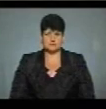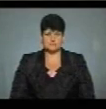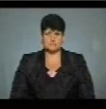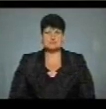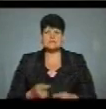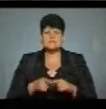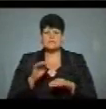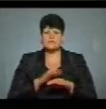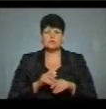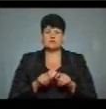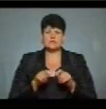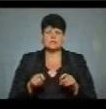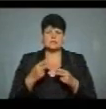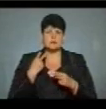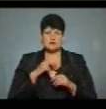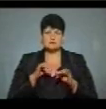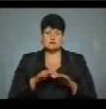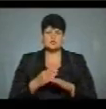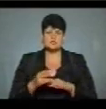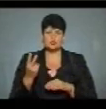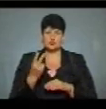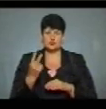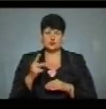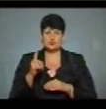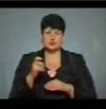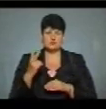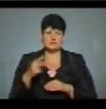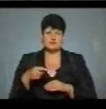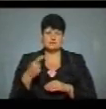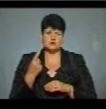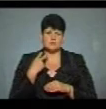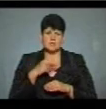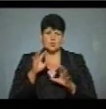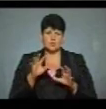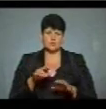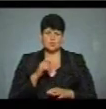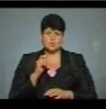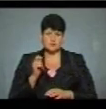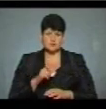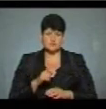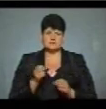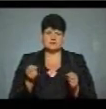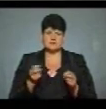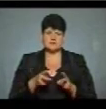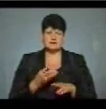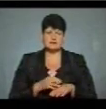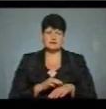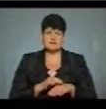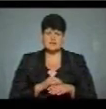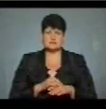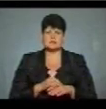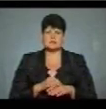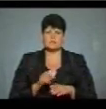даним фактом відкрито кримінальне провадження за частиною 2 статті 121 Кримінального кодексу України. Умисне тяжке тілесне